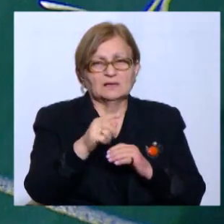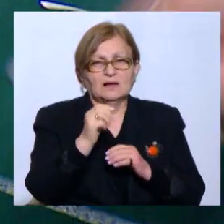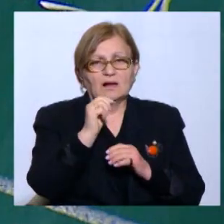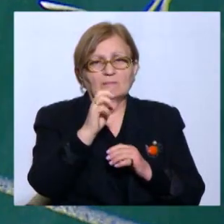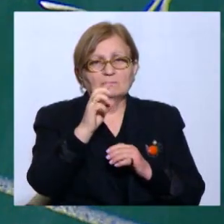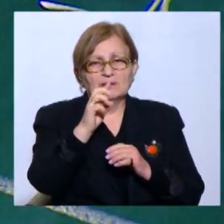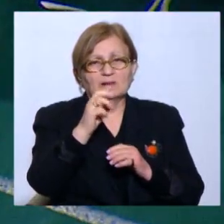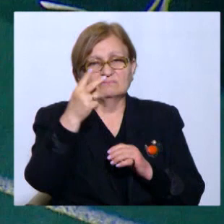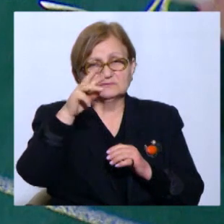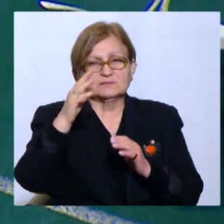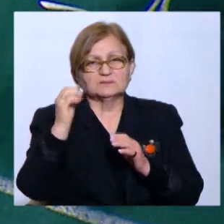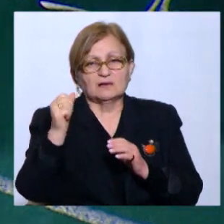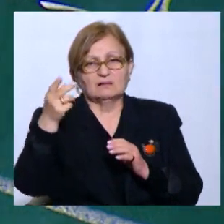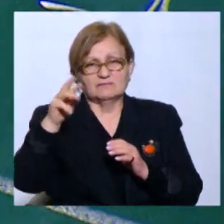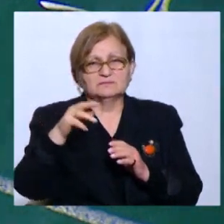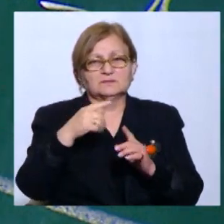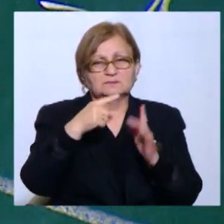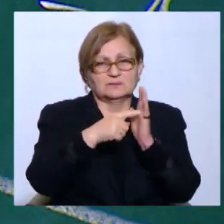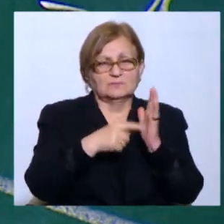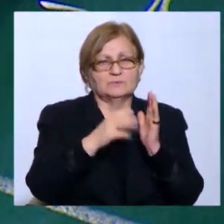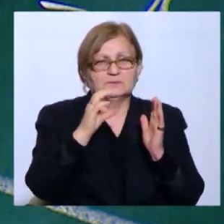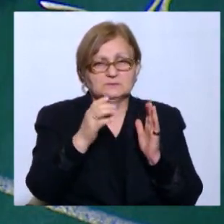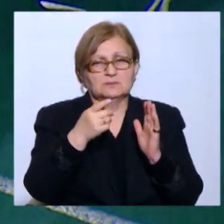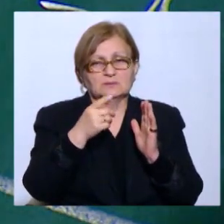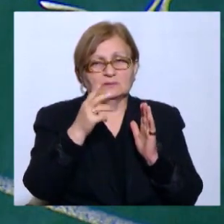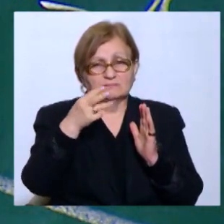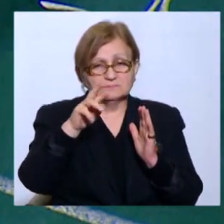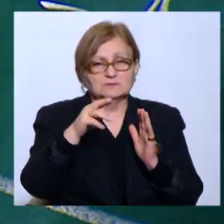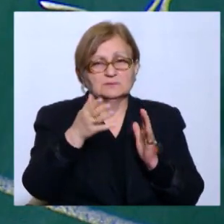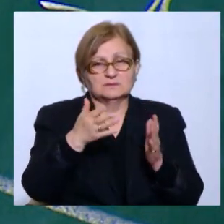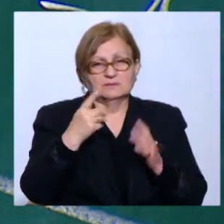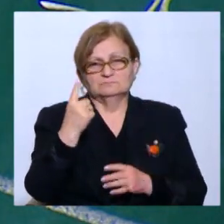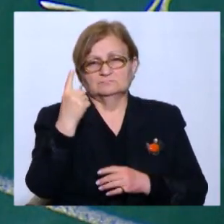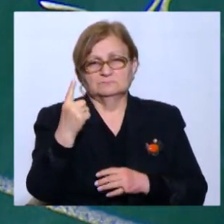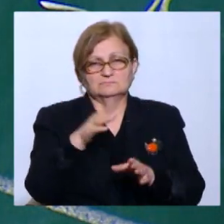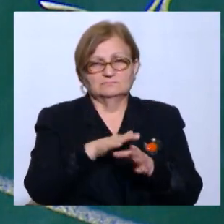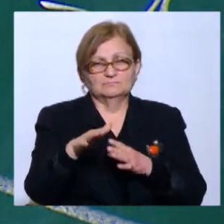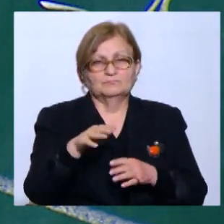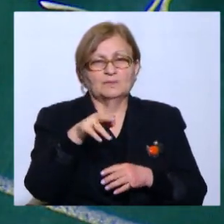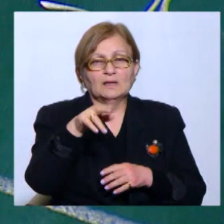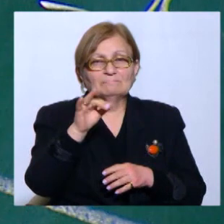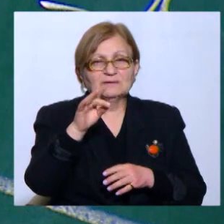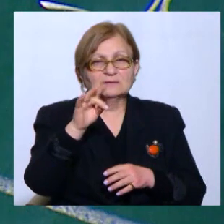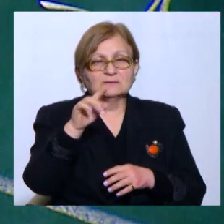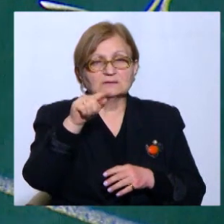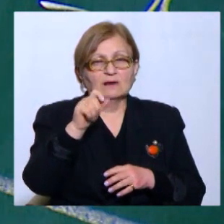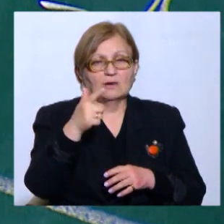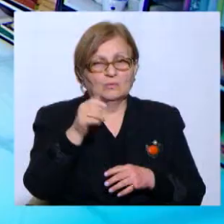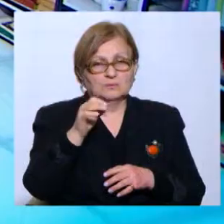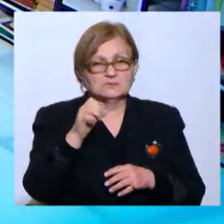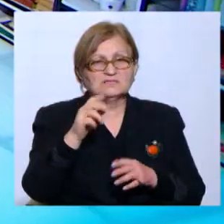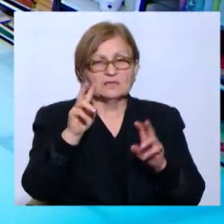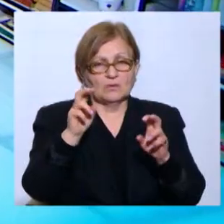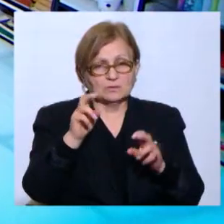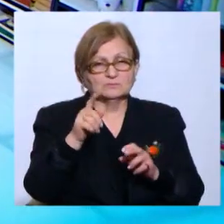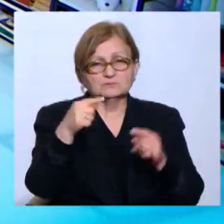c კვადრატზე. Rătă, rătă, cum am rame tu b kvadrati plus a kvadrati, Pitagoris teoremis mihedvit, udris c kvadrats. Hiponeuzis